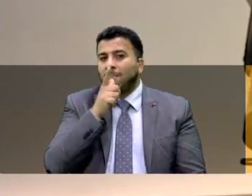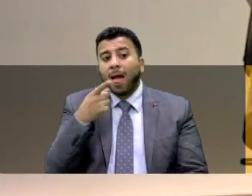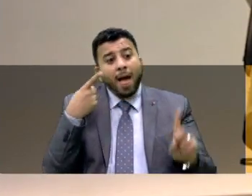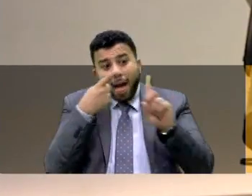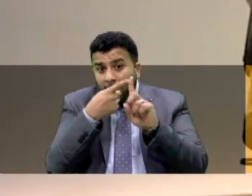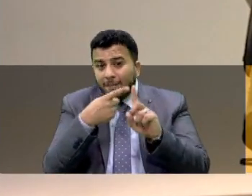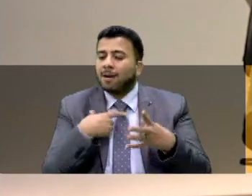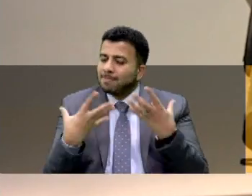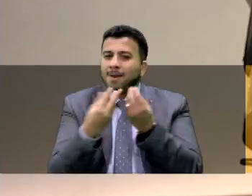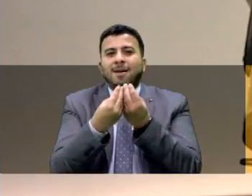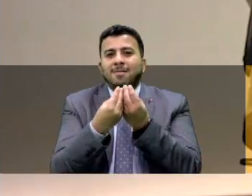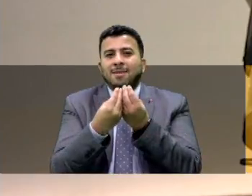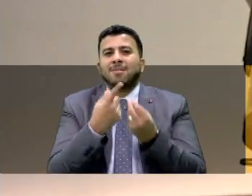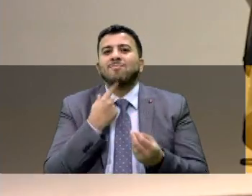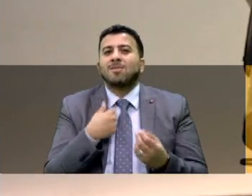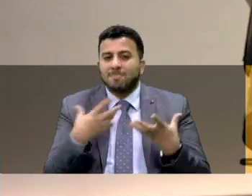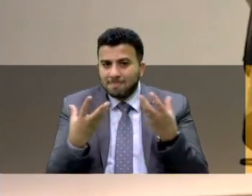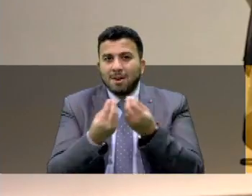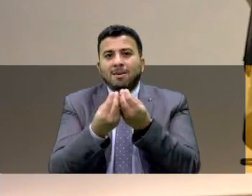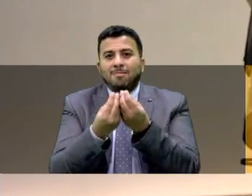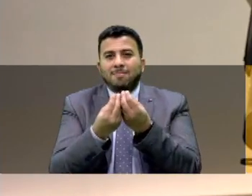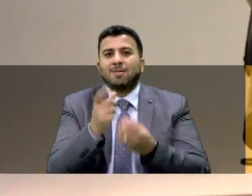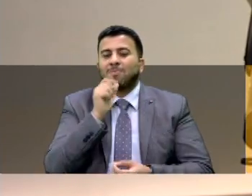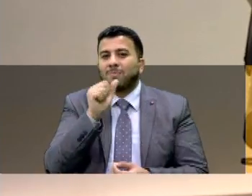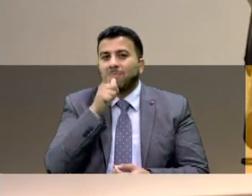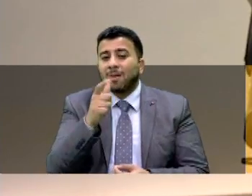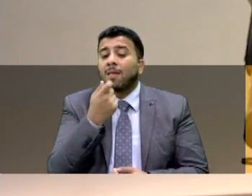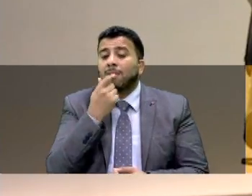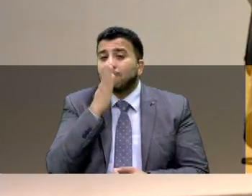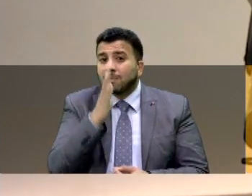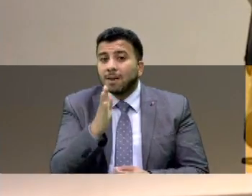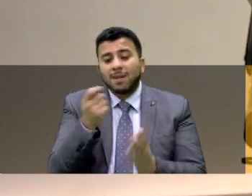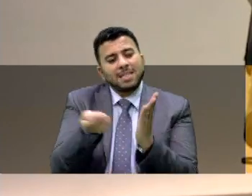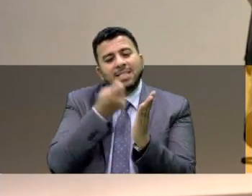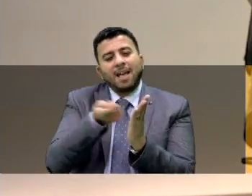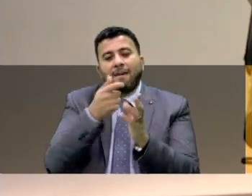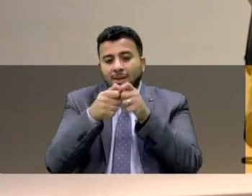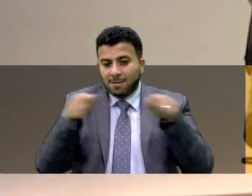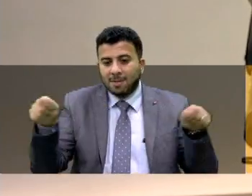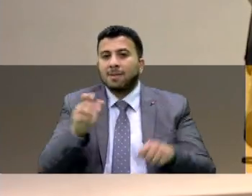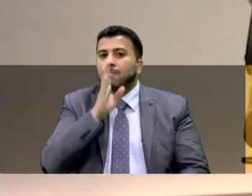الهادفة، اسمحوا لي أن أكون معكم في مصداقية الصحافة.